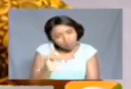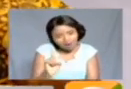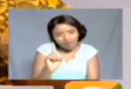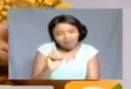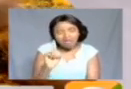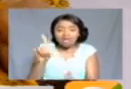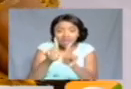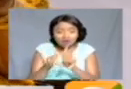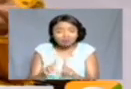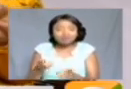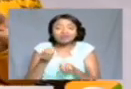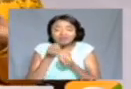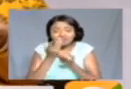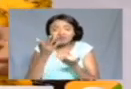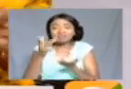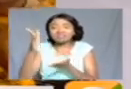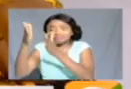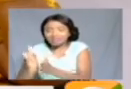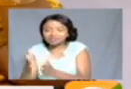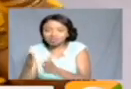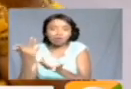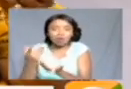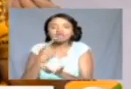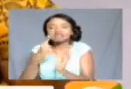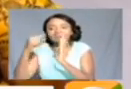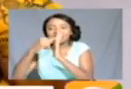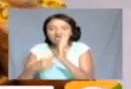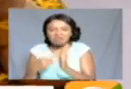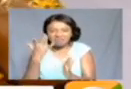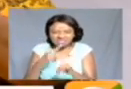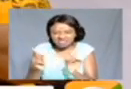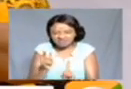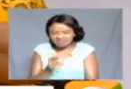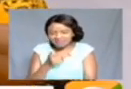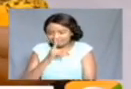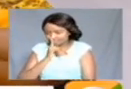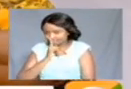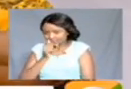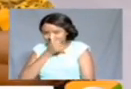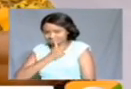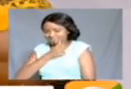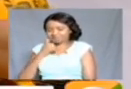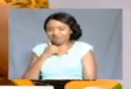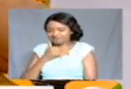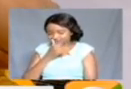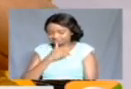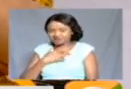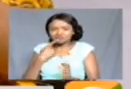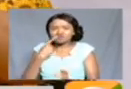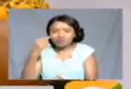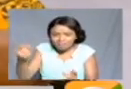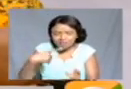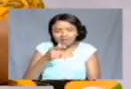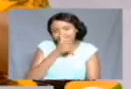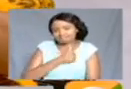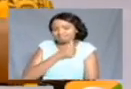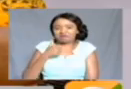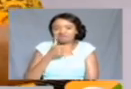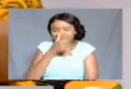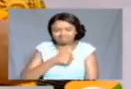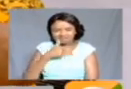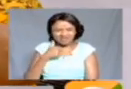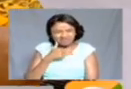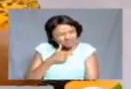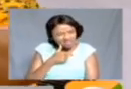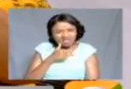ni fulani na amesema hivi na hivi. Lakini unapomficha ndio unafanya kwamba lile penzi linapungua. Na nataka kuambia kama kuna penzi